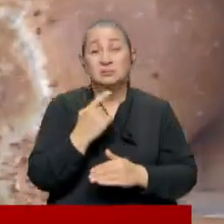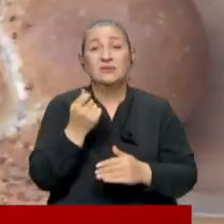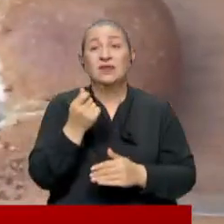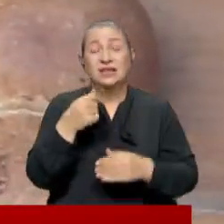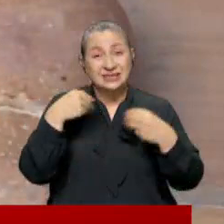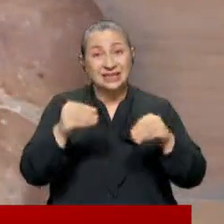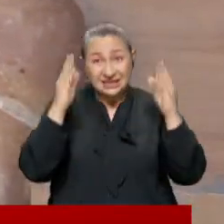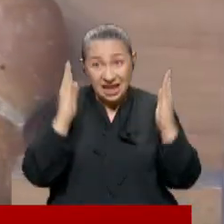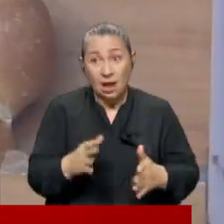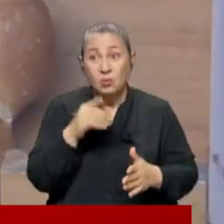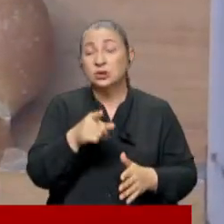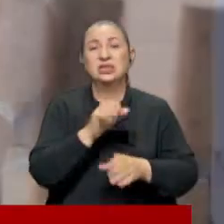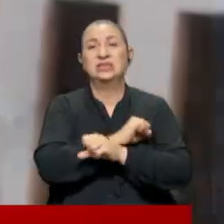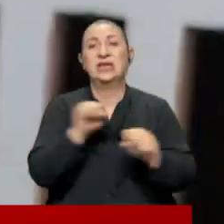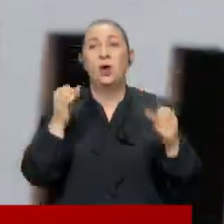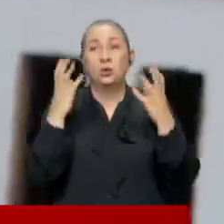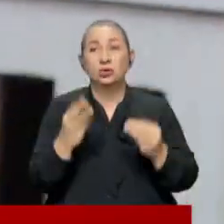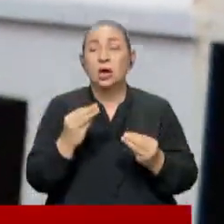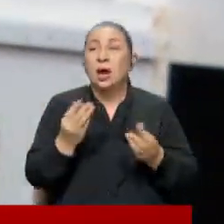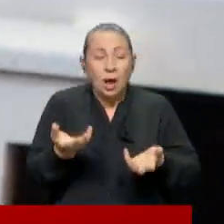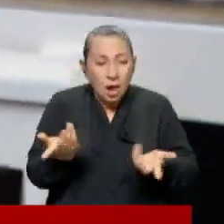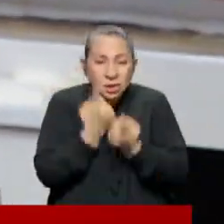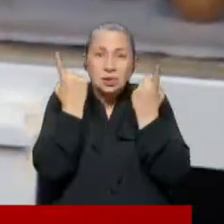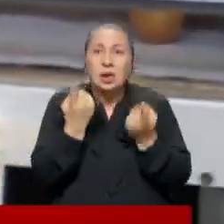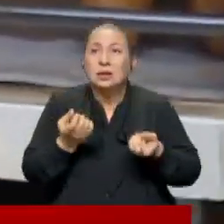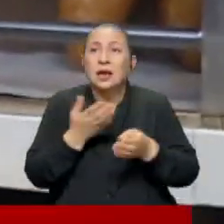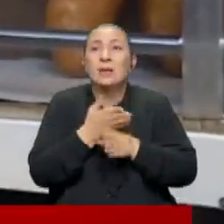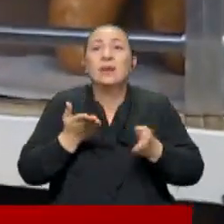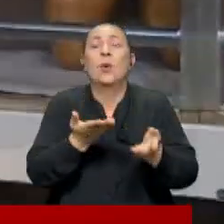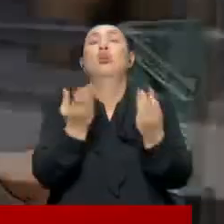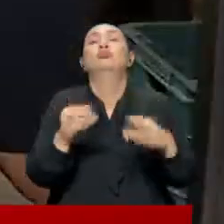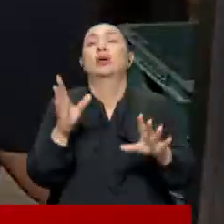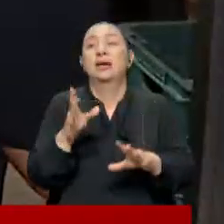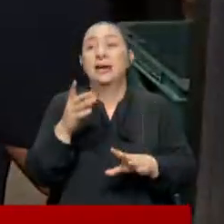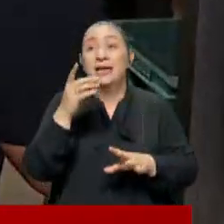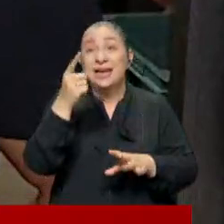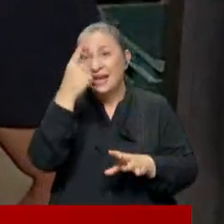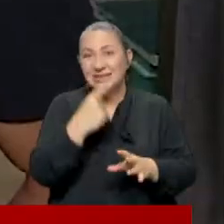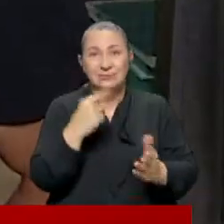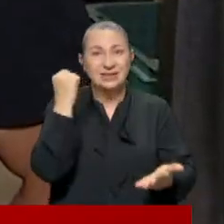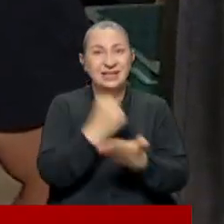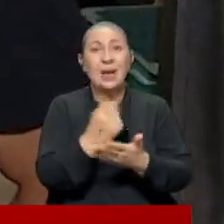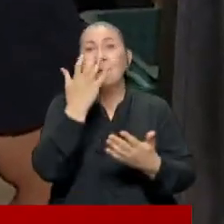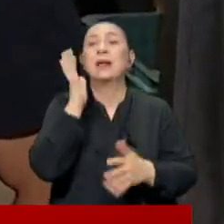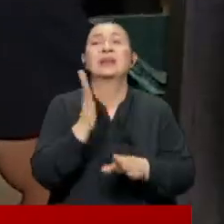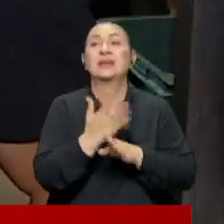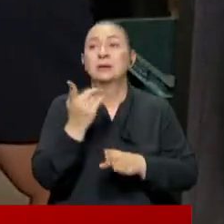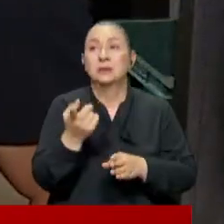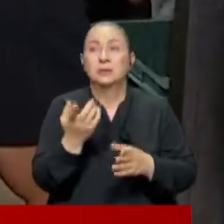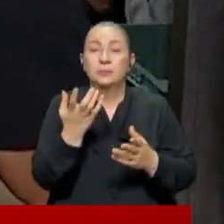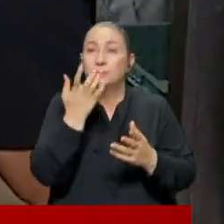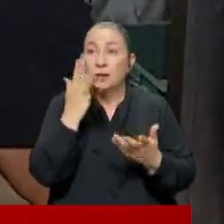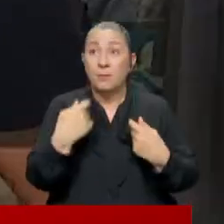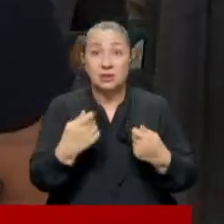fiyattan satsalar bu defa zarar edecek, üretim yapamayacaklar. Resmi tarifenin beklenmemesinin sebebi ne?